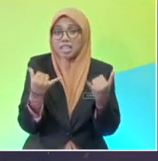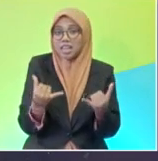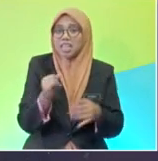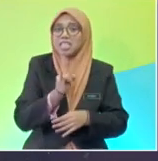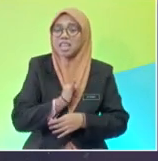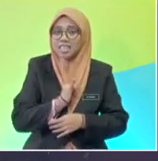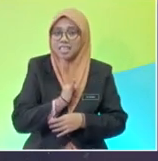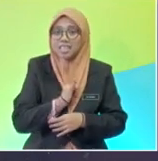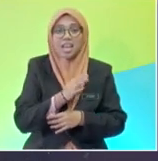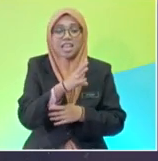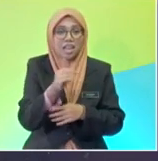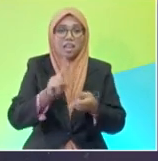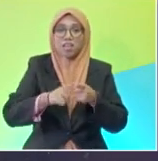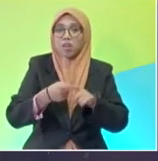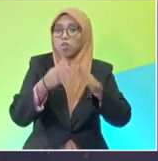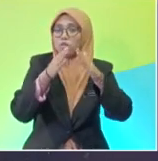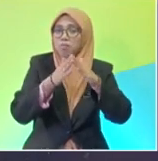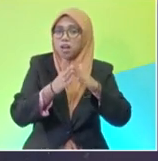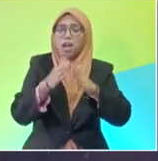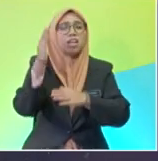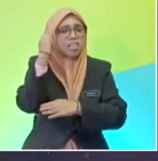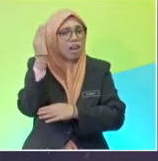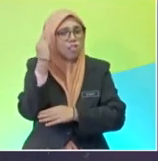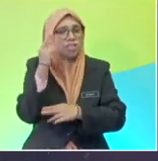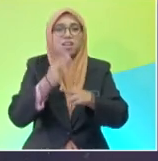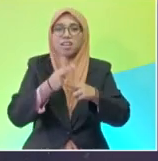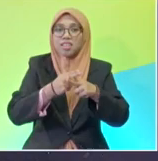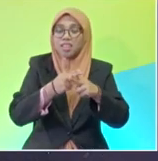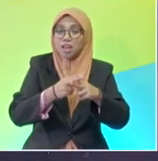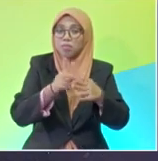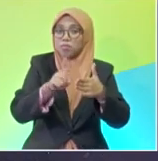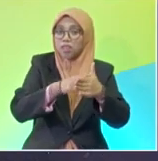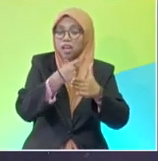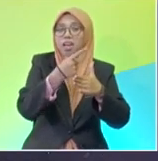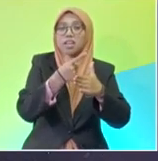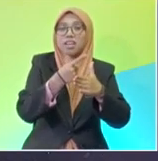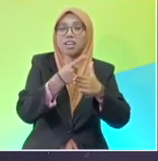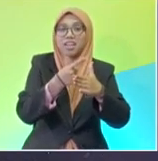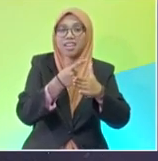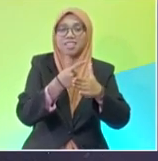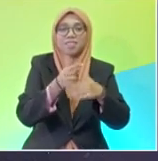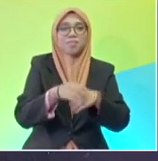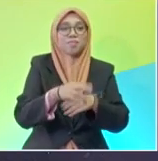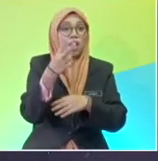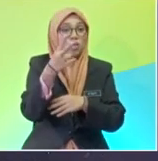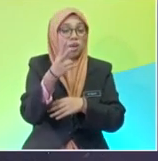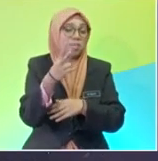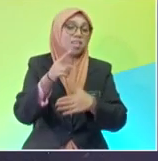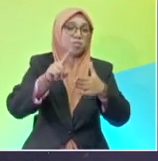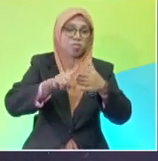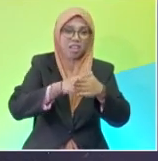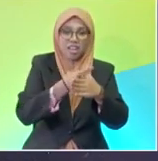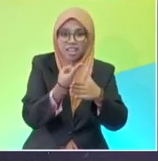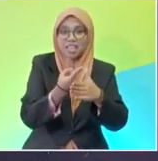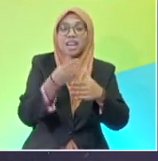dan kawan-kawan dekat rumah dah tahu dah nama-nama bulan dalam 12 bulan dalam setahun. Sorry,